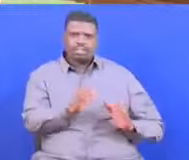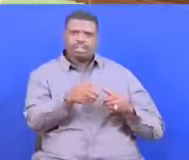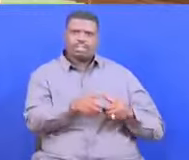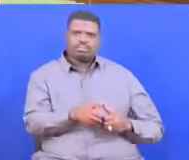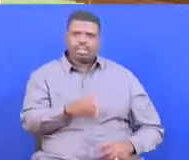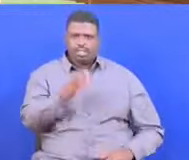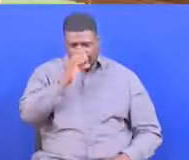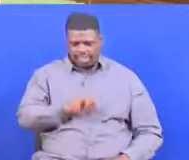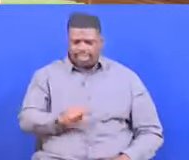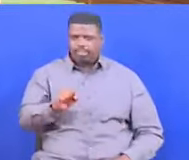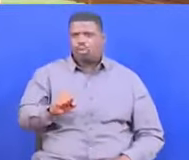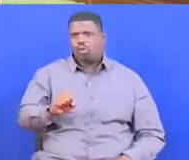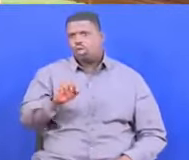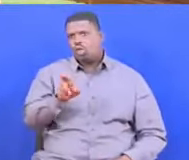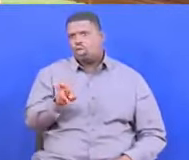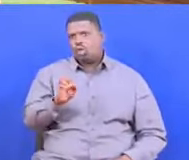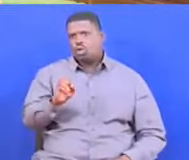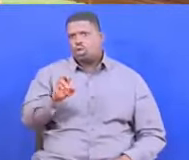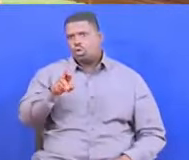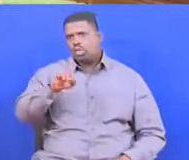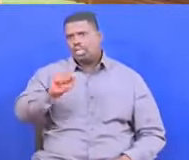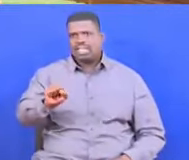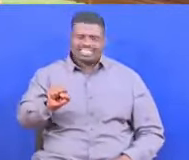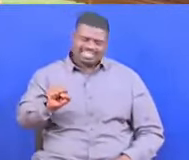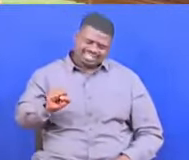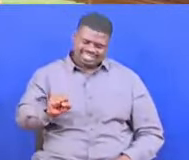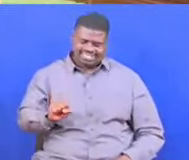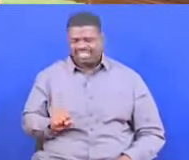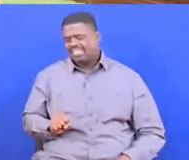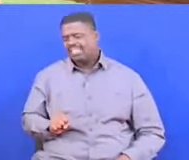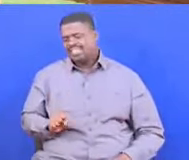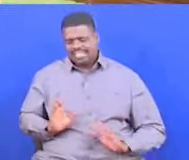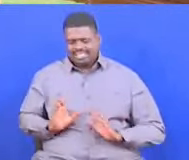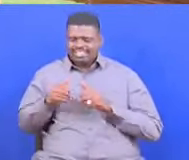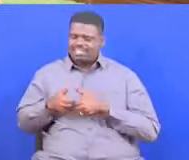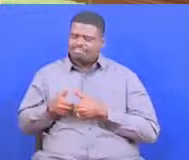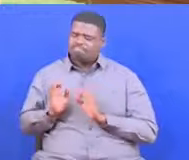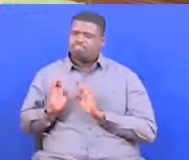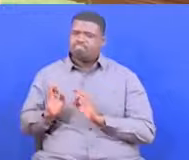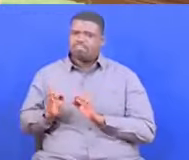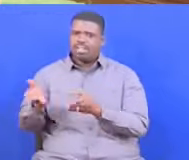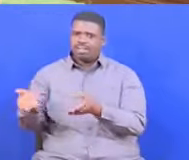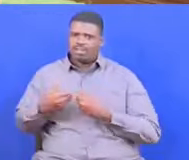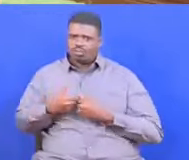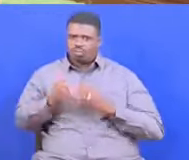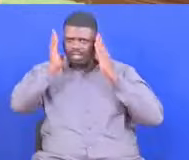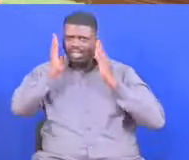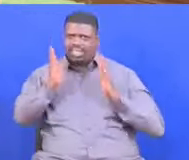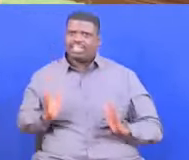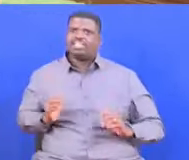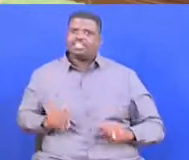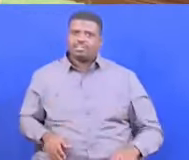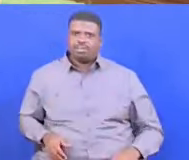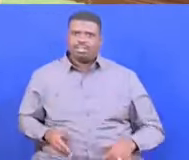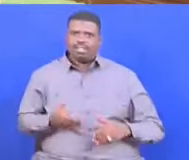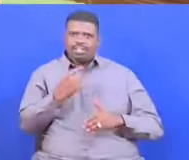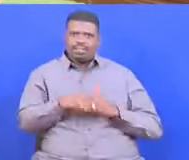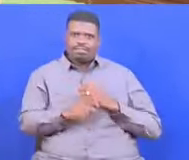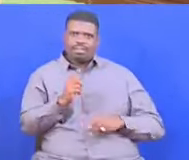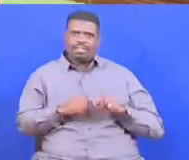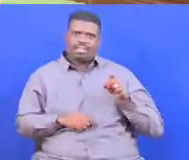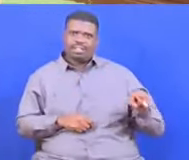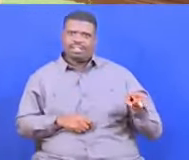Tembo Warriors ambayo timu machachari, timu ambayo imetuletea heshima, ambayo iliweza kuingia mpaka